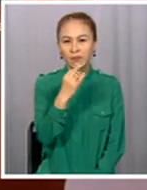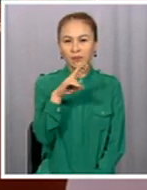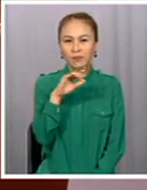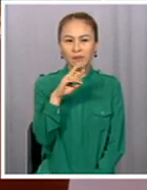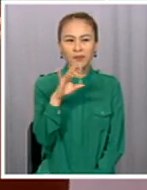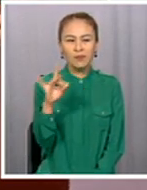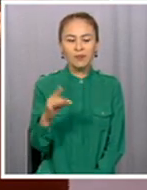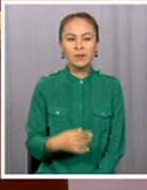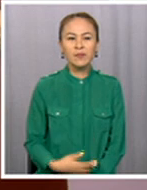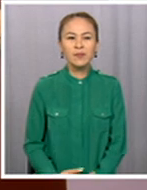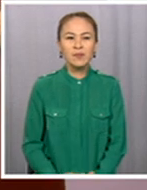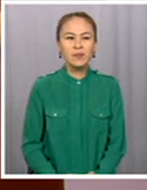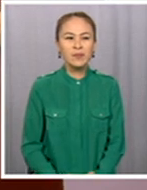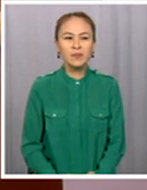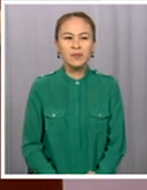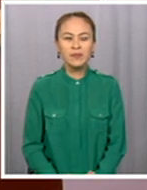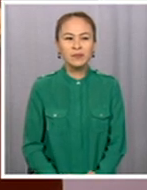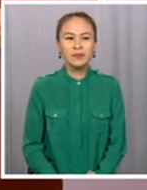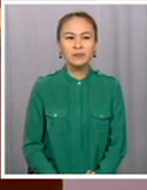Цилиндр.